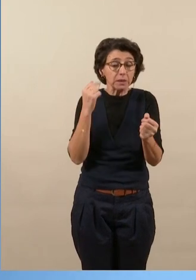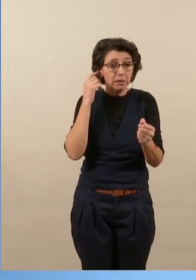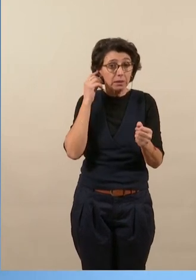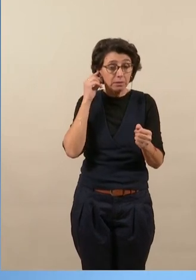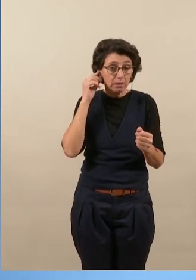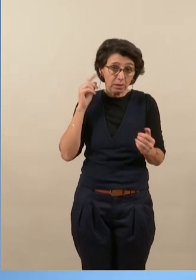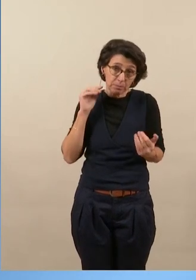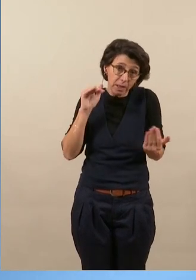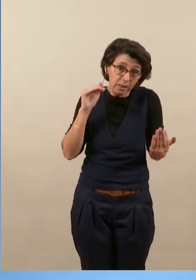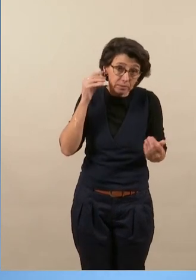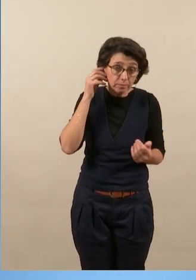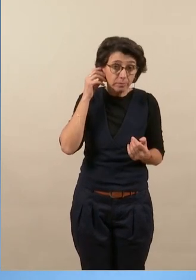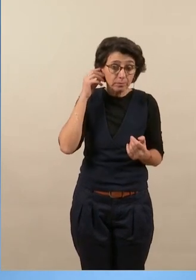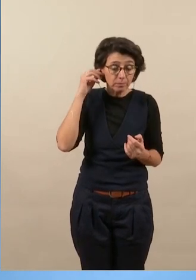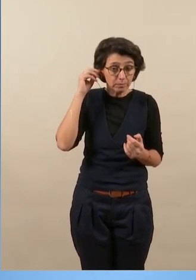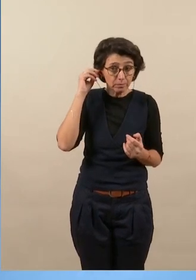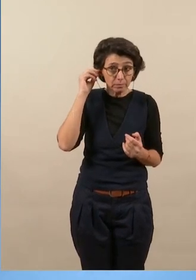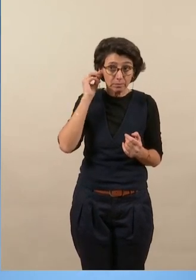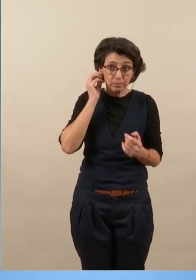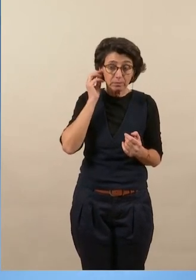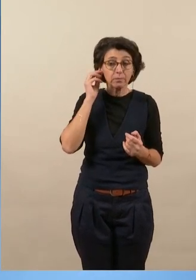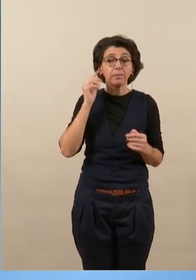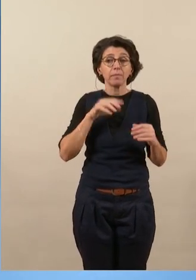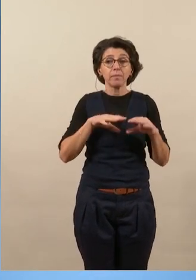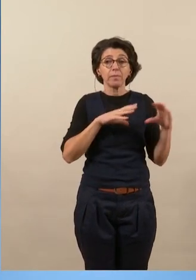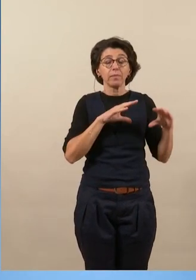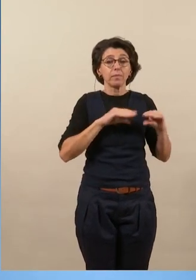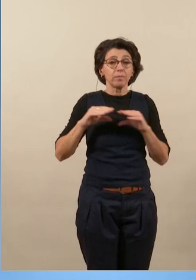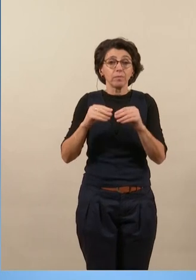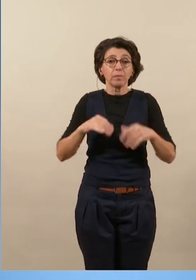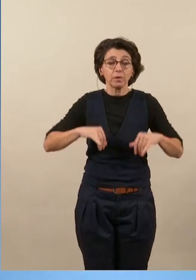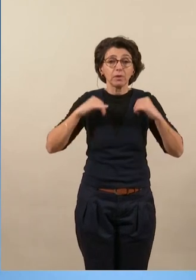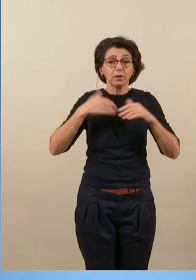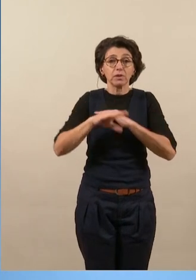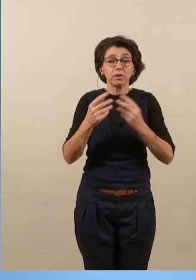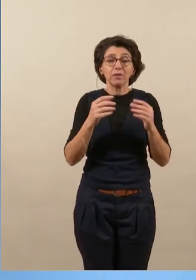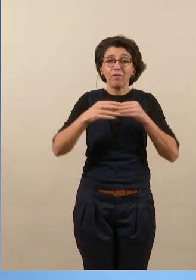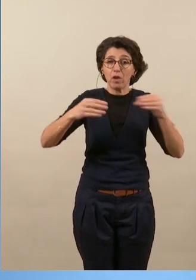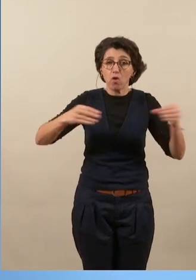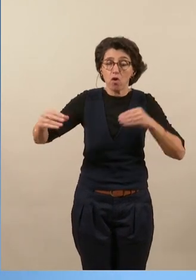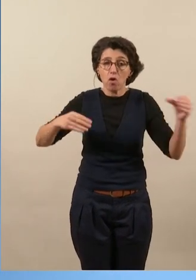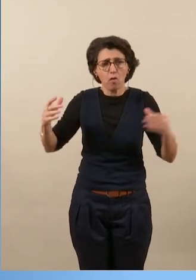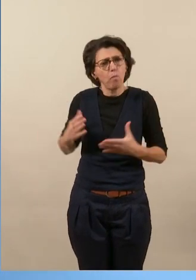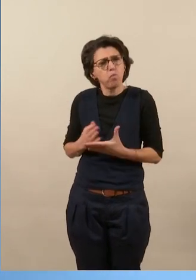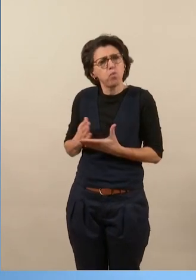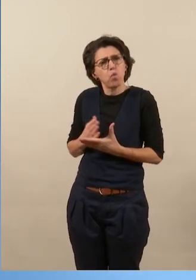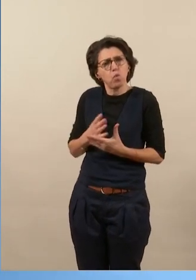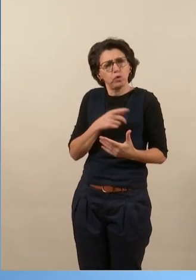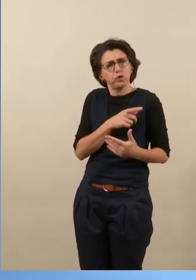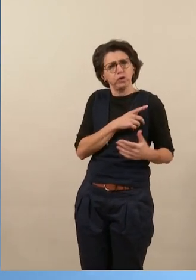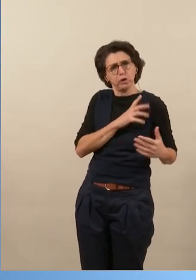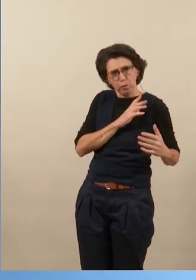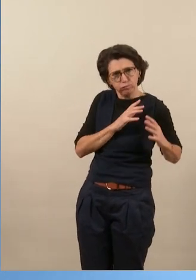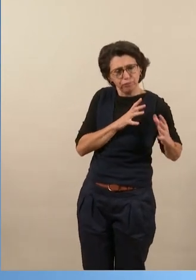rapidement possible l'équipement jeunesse de la ville neuve projet déjà engagé à votre arrivée mais toujours rien